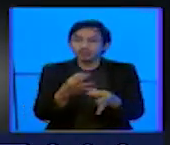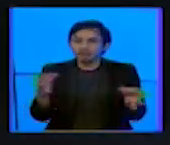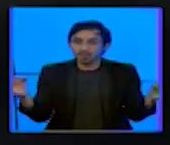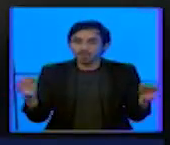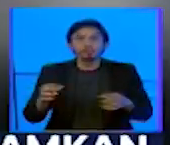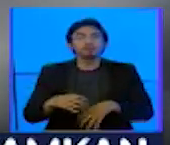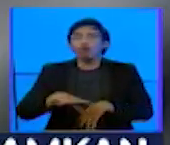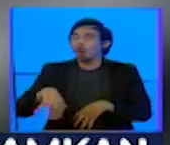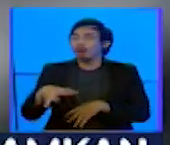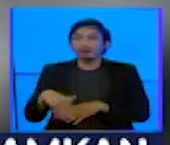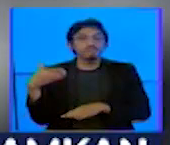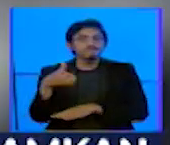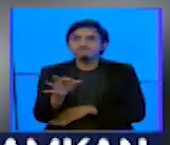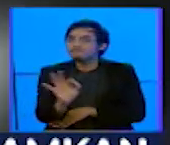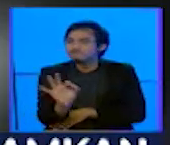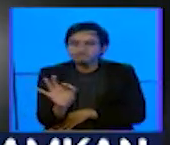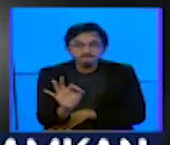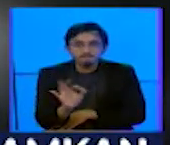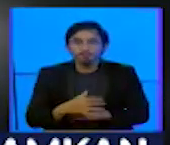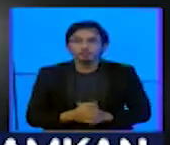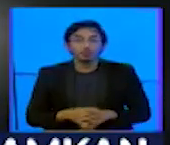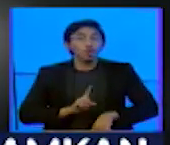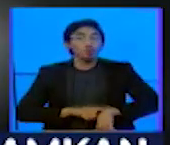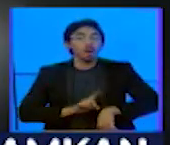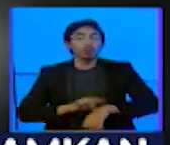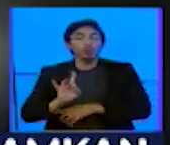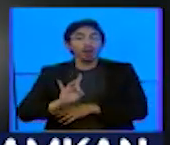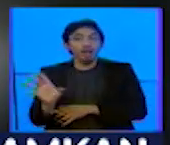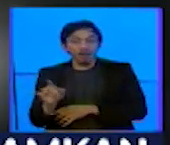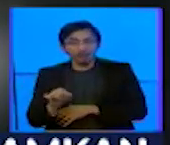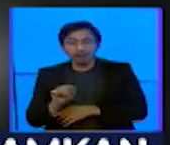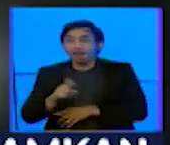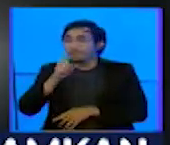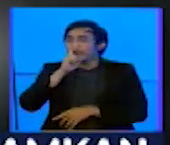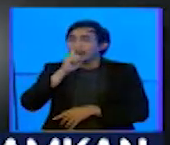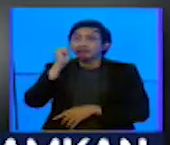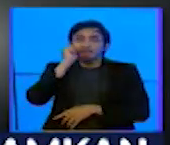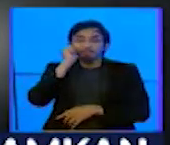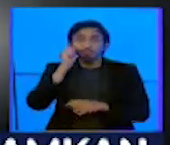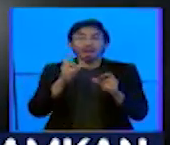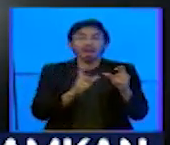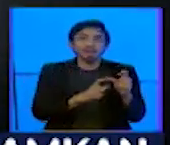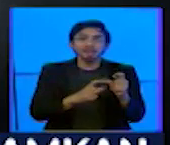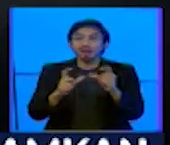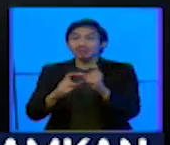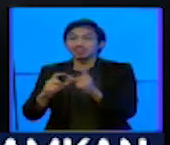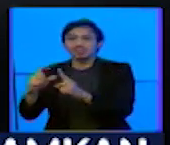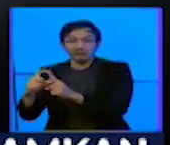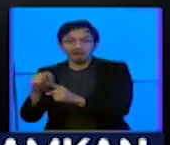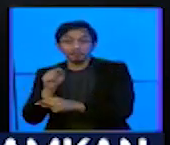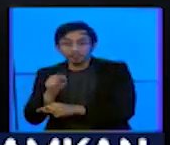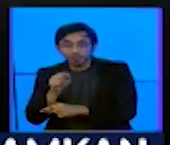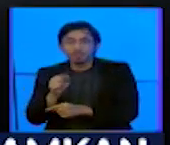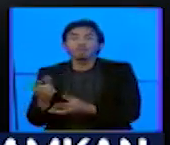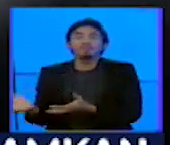Dalam 3 waktu berbeda, pemakaman LD, pengantin wanita dan kedua orang tua LD, S dan SD, hanya dilakukan petugas berpakaian